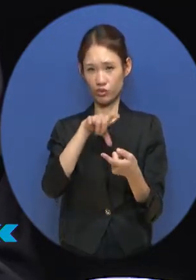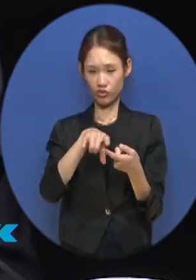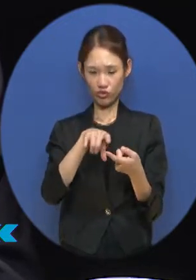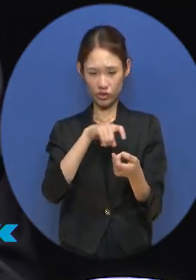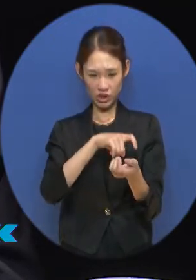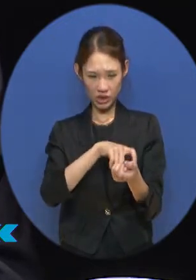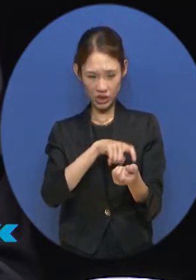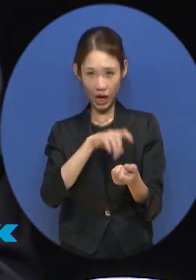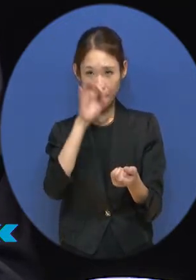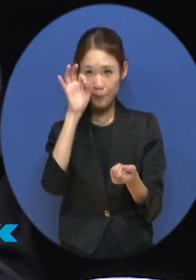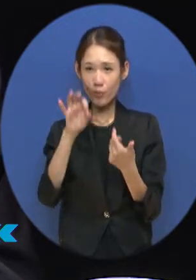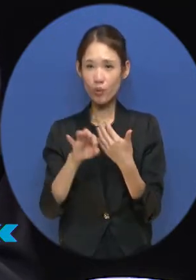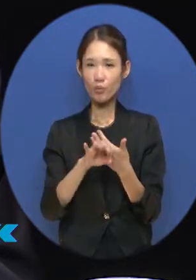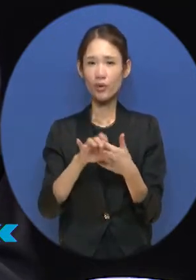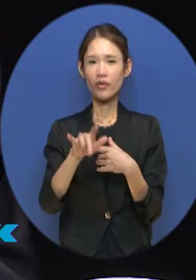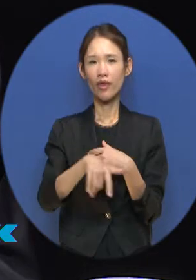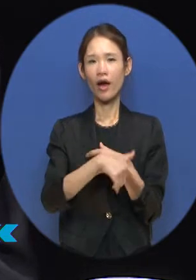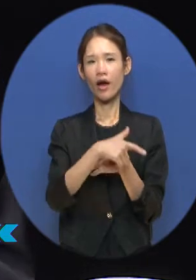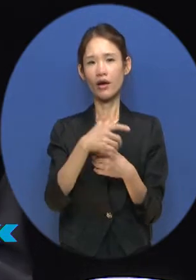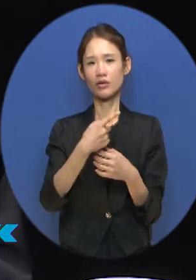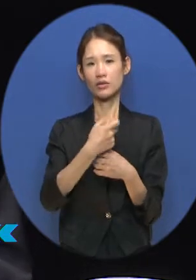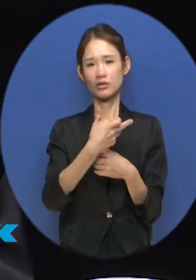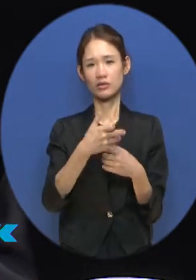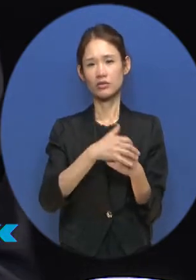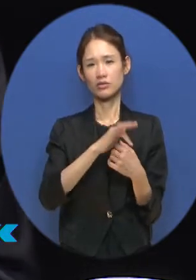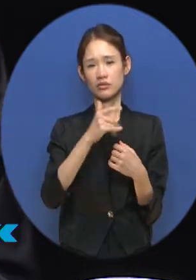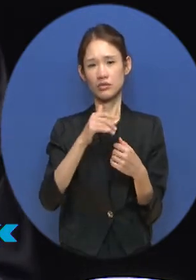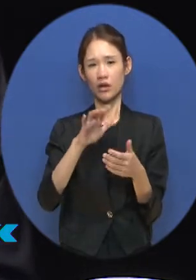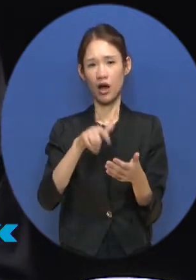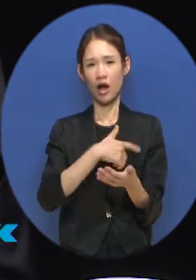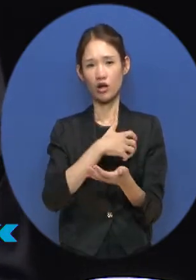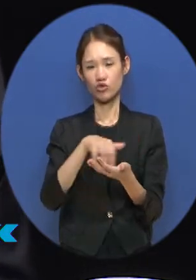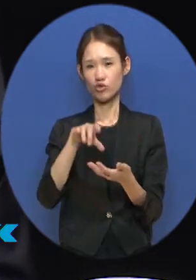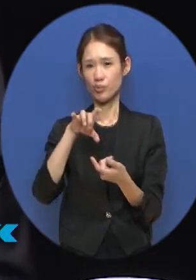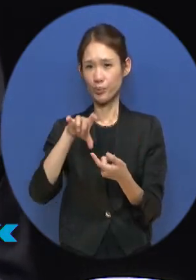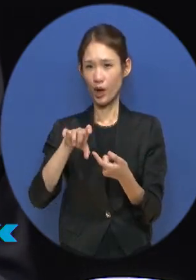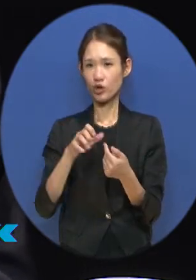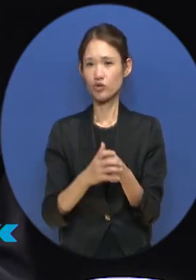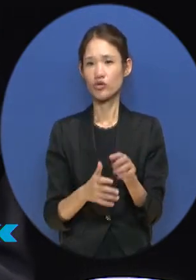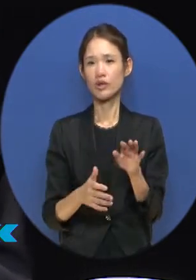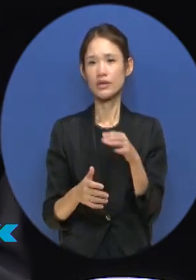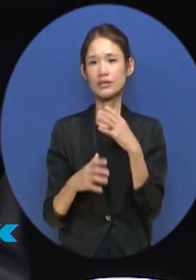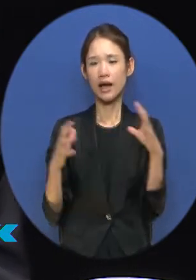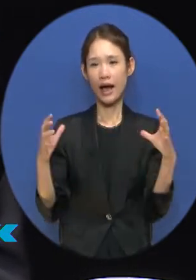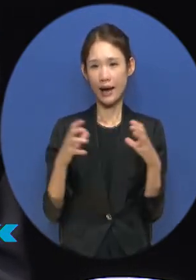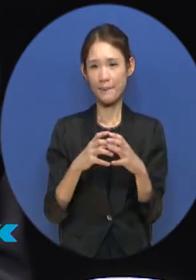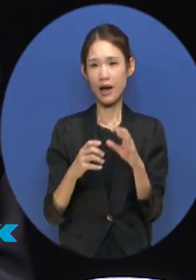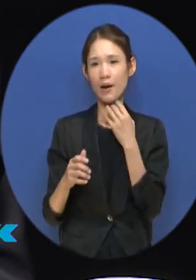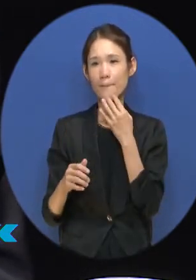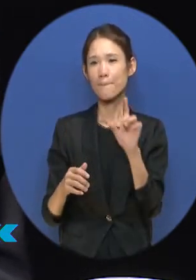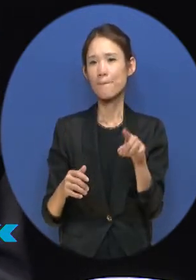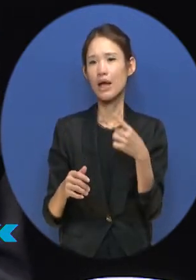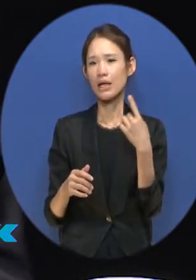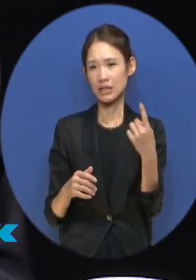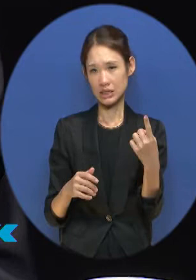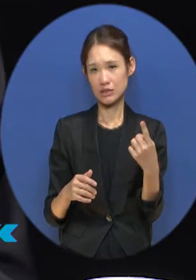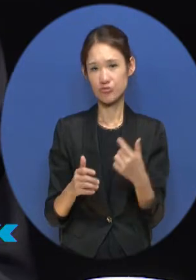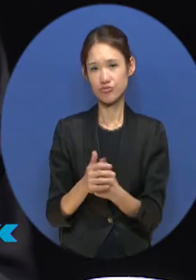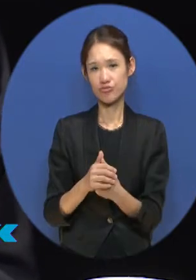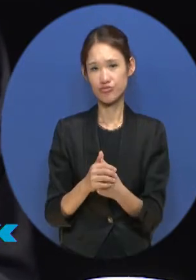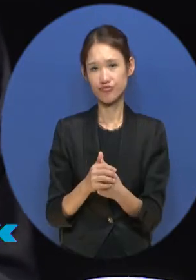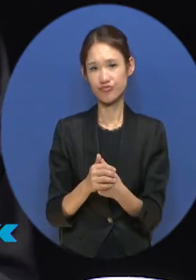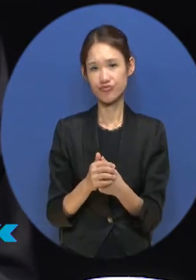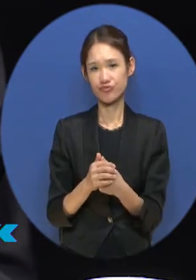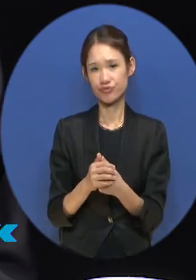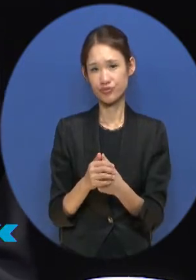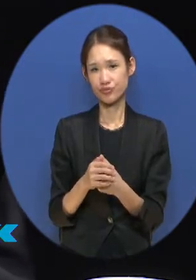보면은 하루에 2017년 잡코리아에 하면 하루 평균에 한 101분 정도가 된다고 합니다. 네. 101분 정도가 지금 2시간 조금